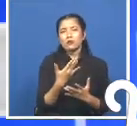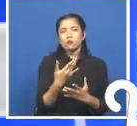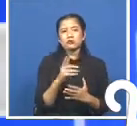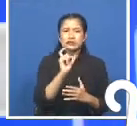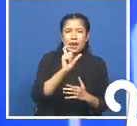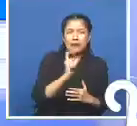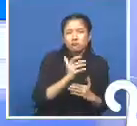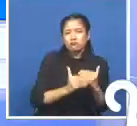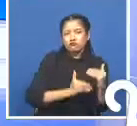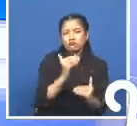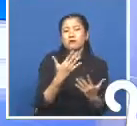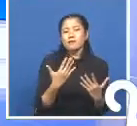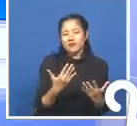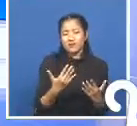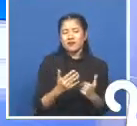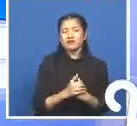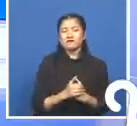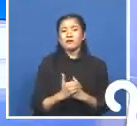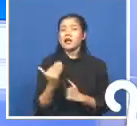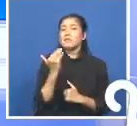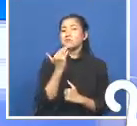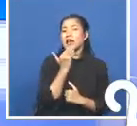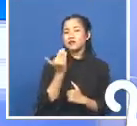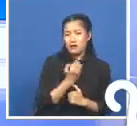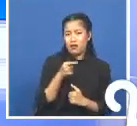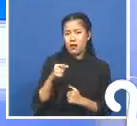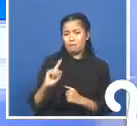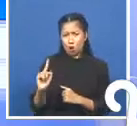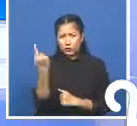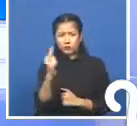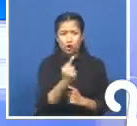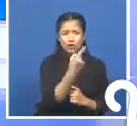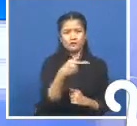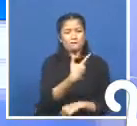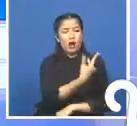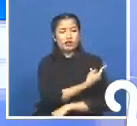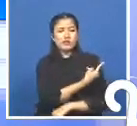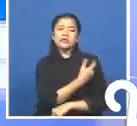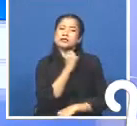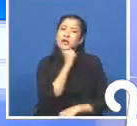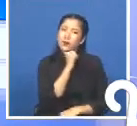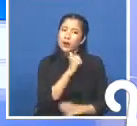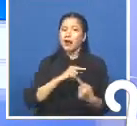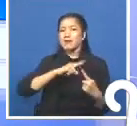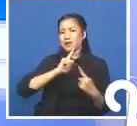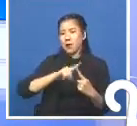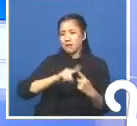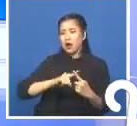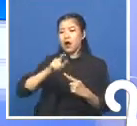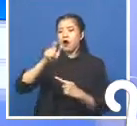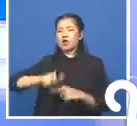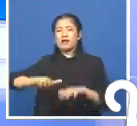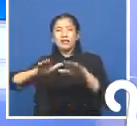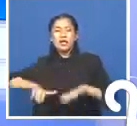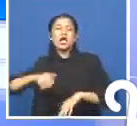vaksinasinya? Kita lihat di sini pada umumnya, saudara, kelompok prioritas penerima vaksin adalah yang pertama harus penduduk Indonesia